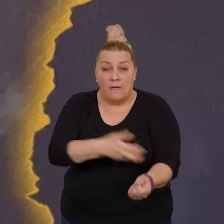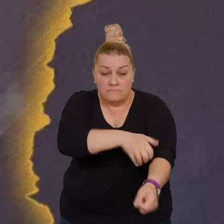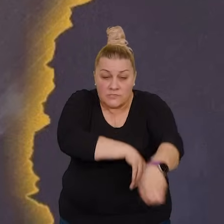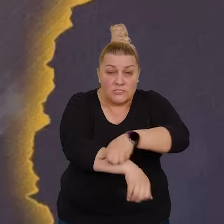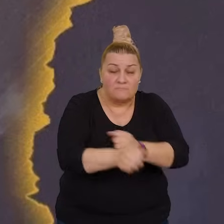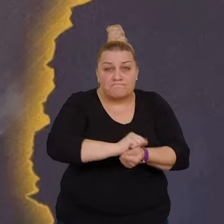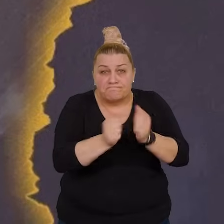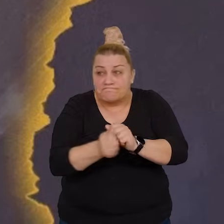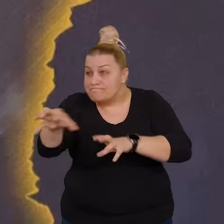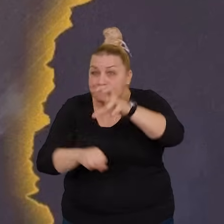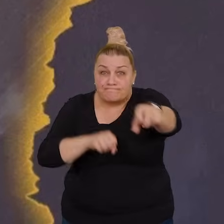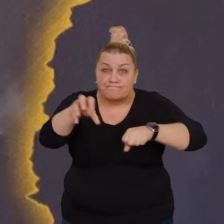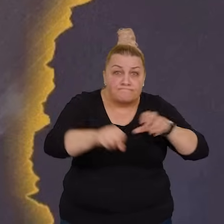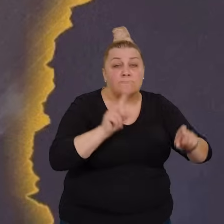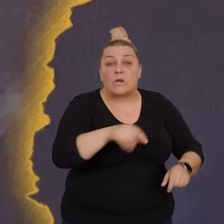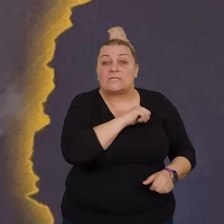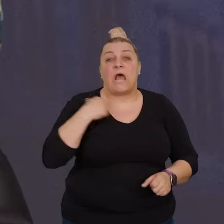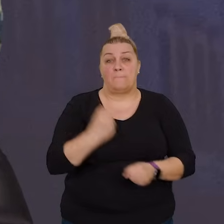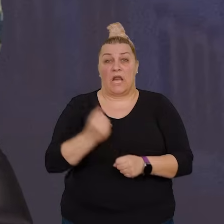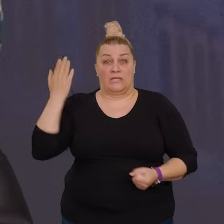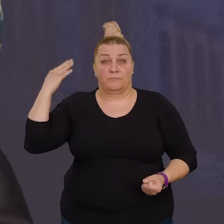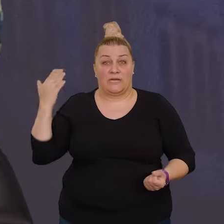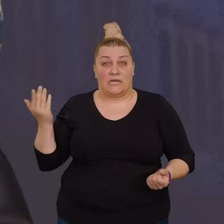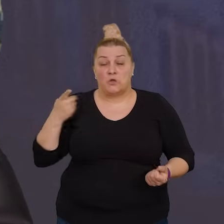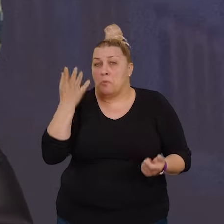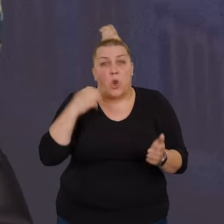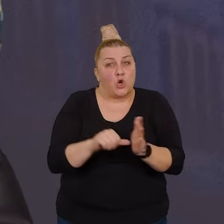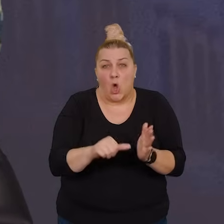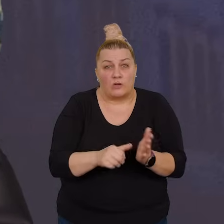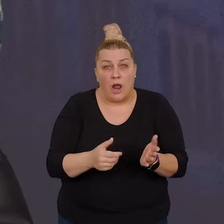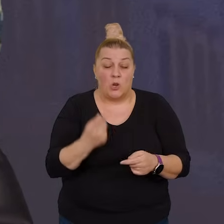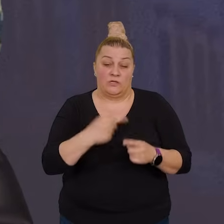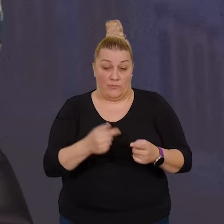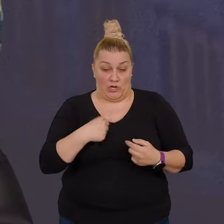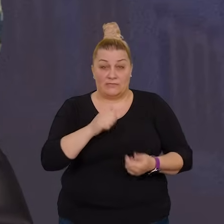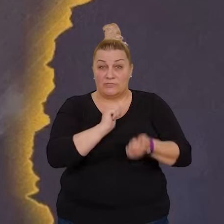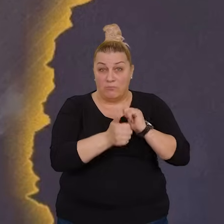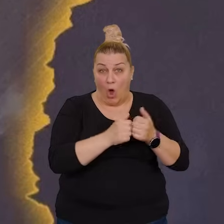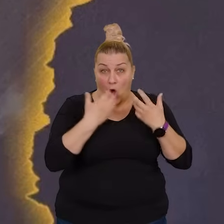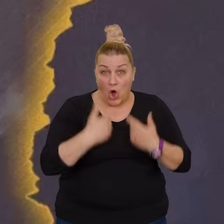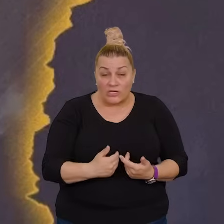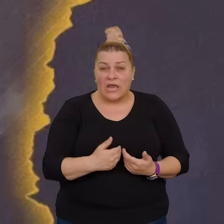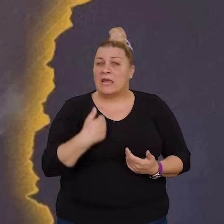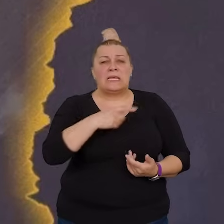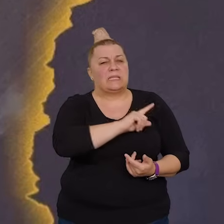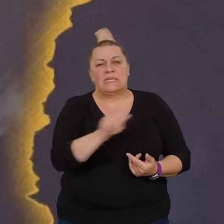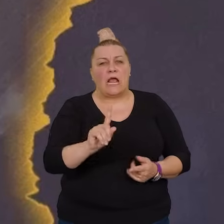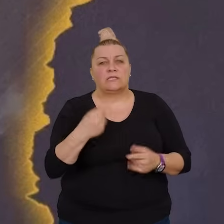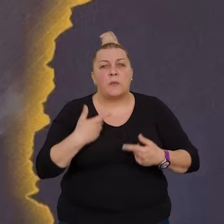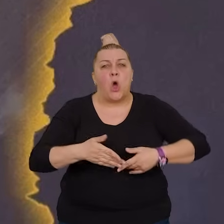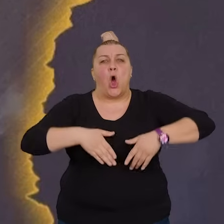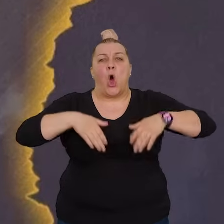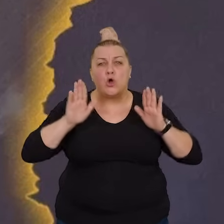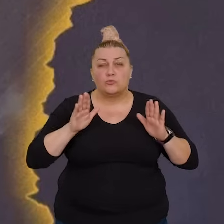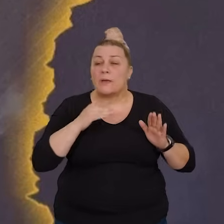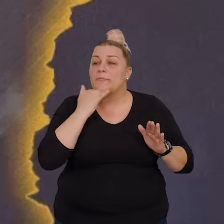uzet, da ne kažem otet. Sve smo morali sami raditi. To je bilo nekako normalno. Znate, ja sam sportaš. Ja nikada nisam odustajao. Uvijek sam kod